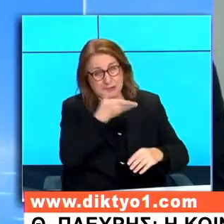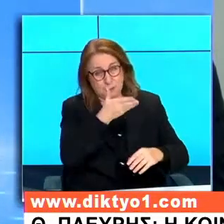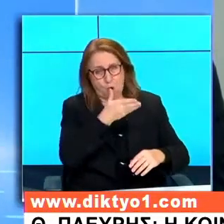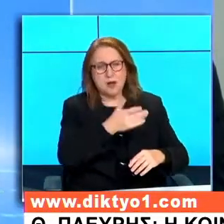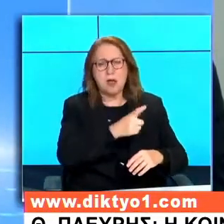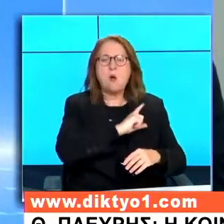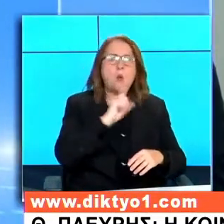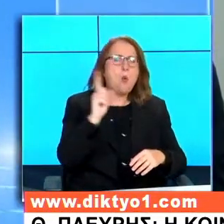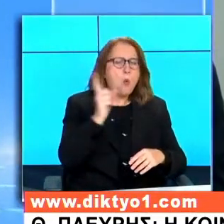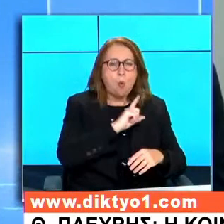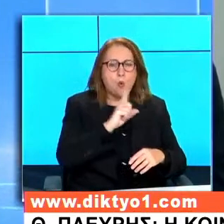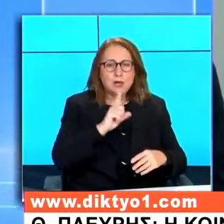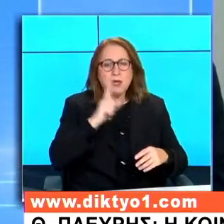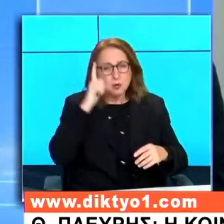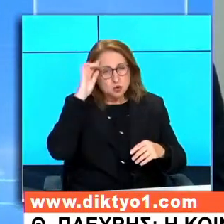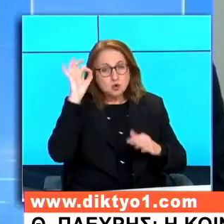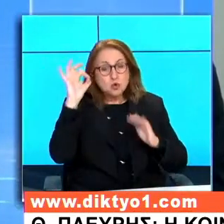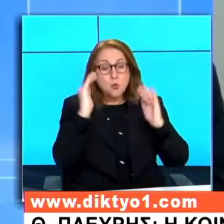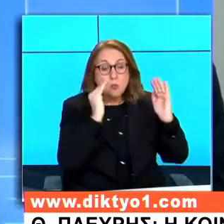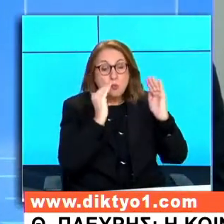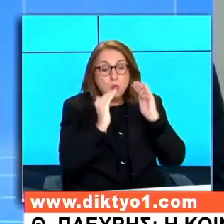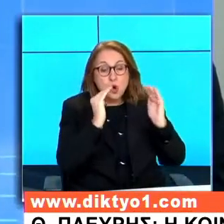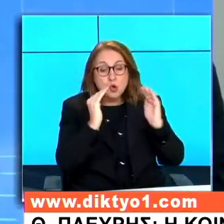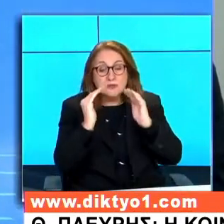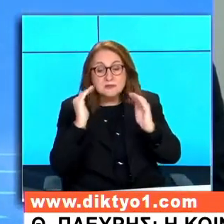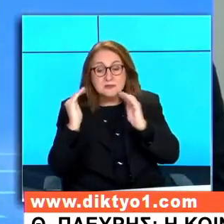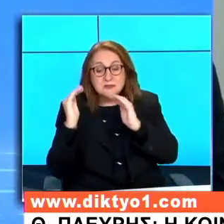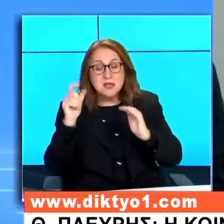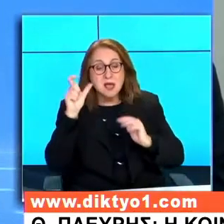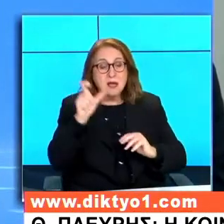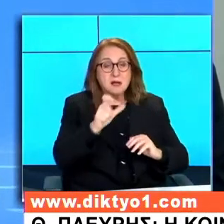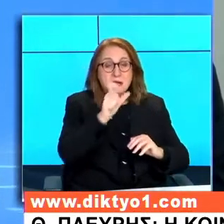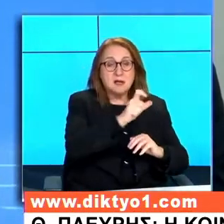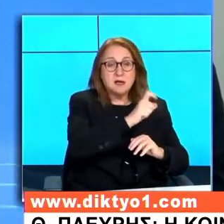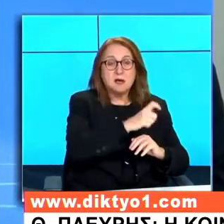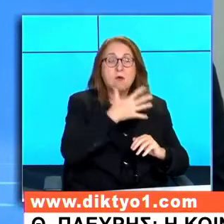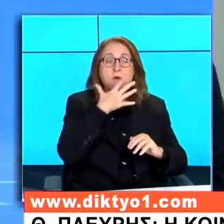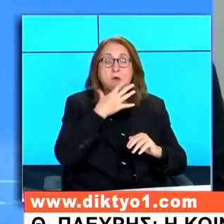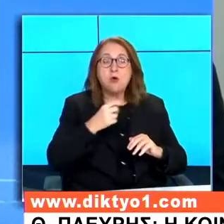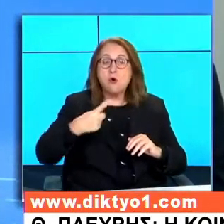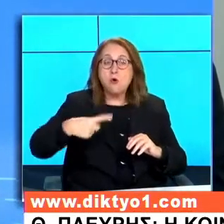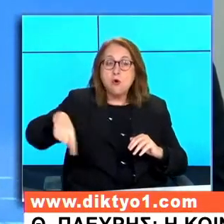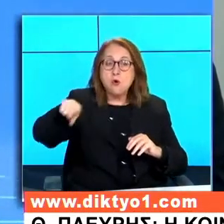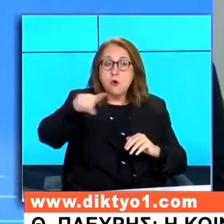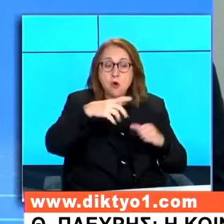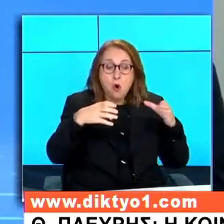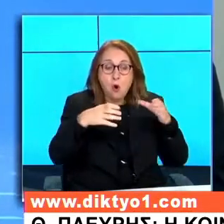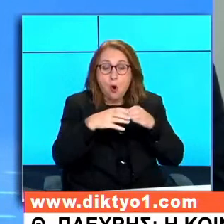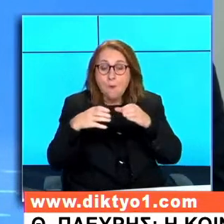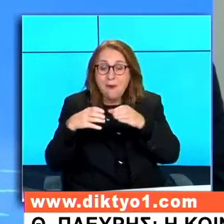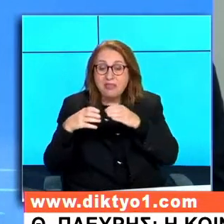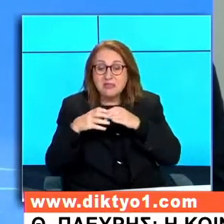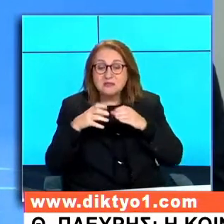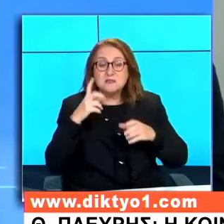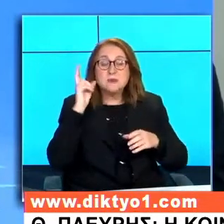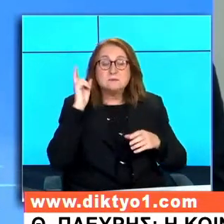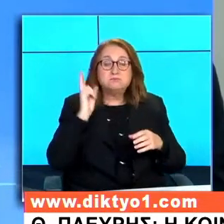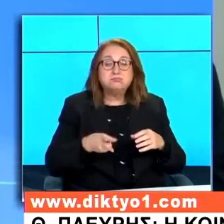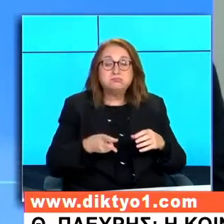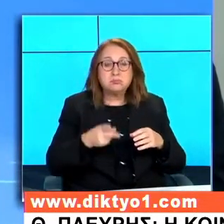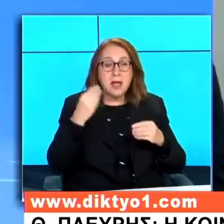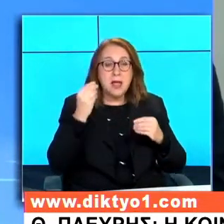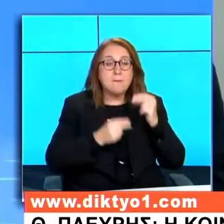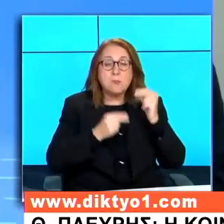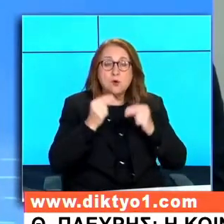χαρακτήρα, καθώς είναι συγκεκριμένες οι ομάδες που κατά βάση δημιουργούν τις βαριές νοσηλίες και κινδυνεύουν να νοσηλευτούν σε